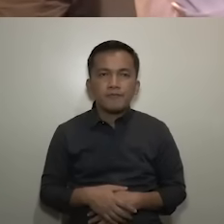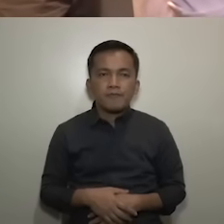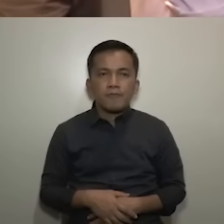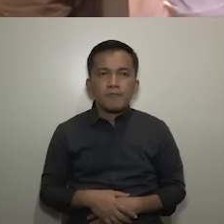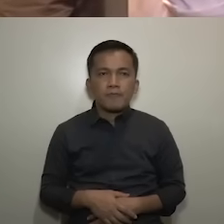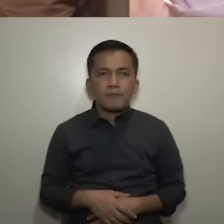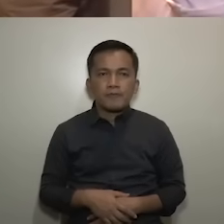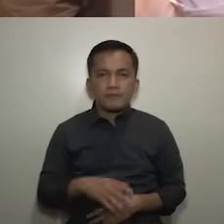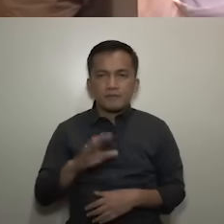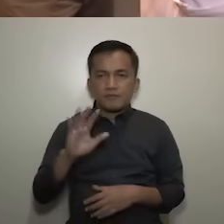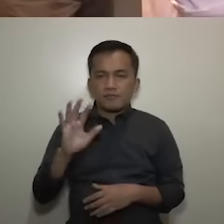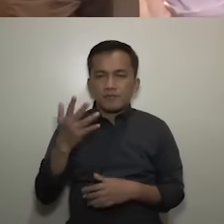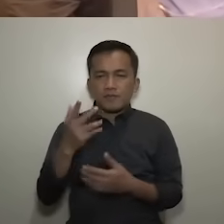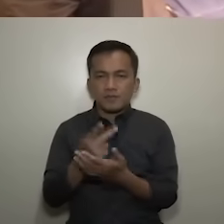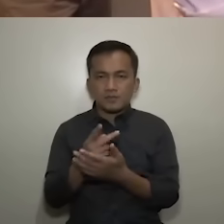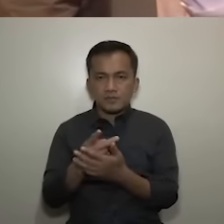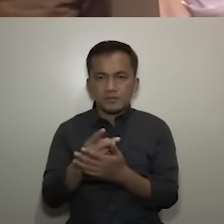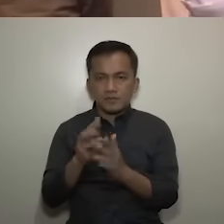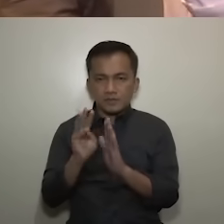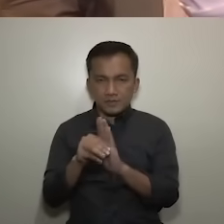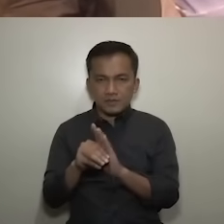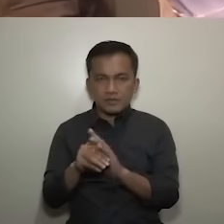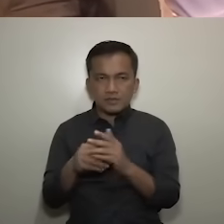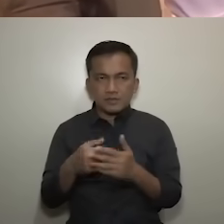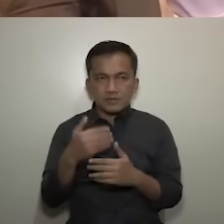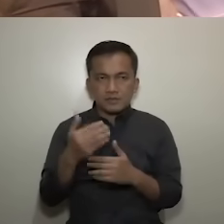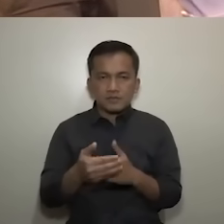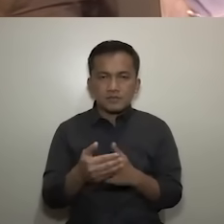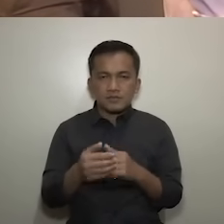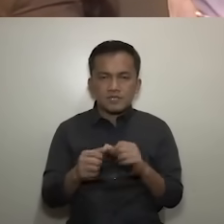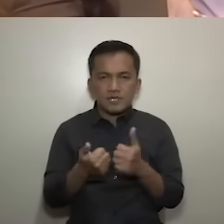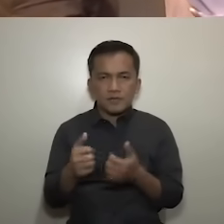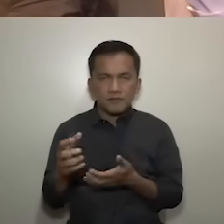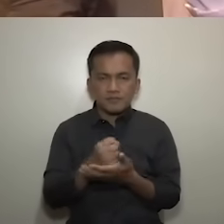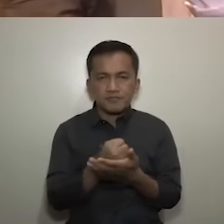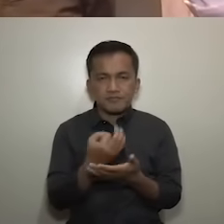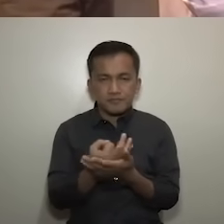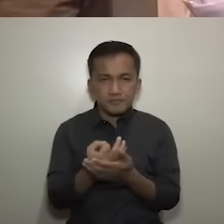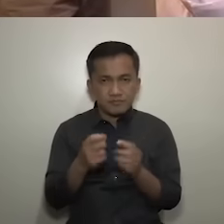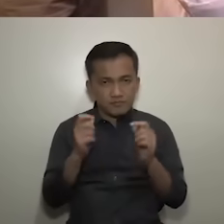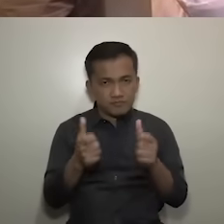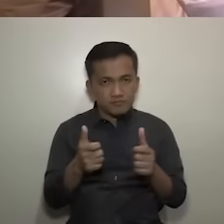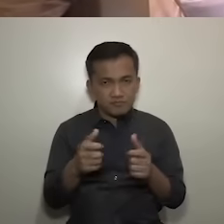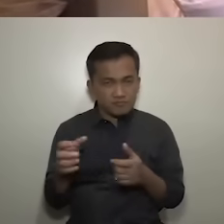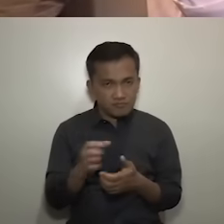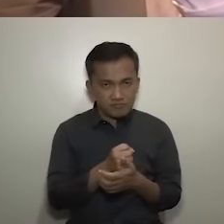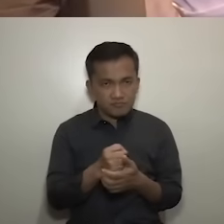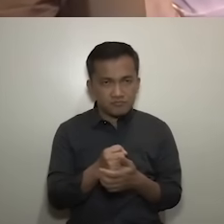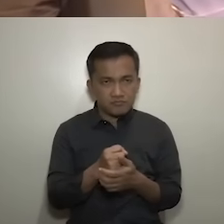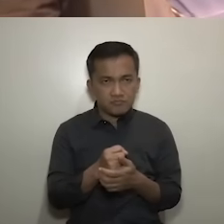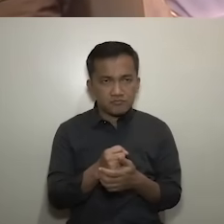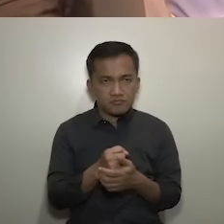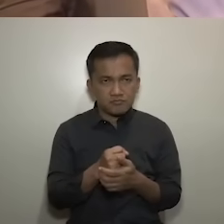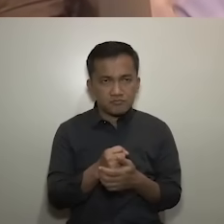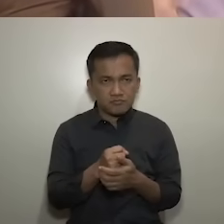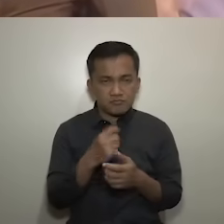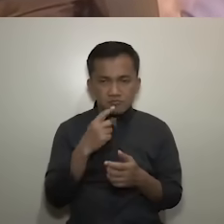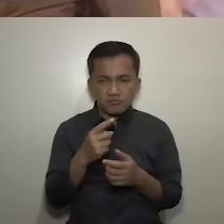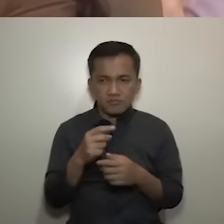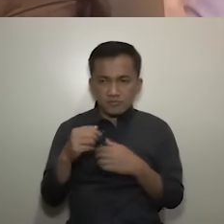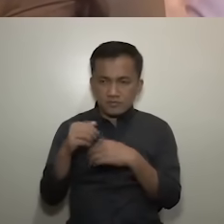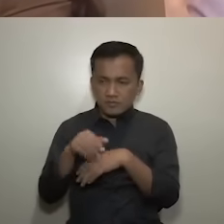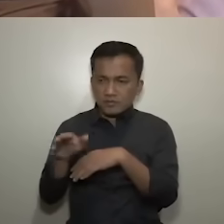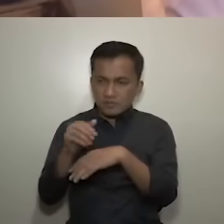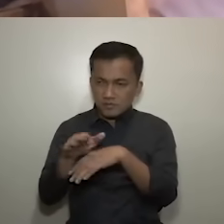Parang 5 pesos yata. Parang. Per minute? Tapos, paano yung nakukulekta yung pera? Agad-agad, on the spot, o? Sinesend po